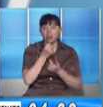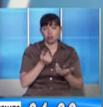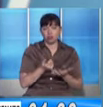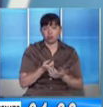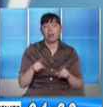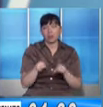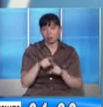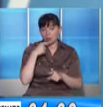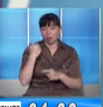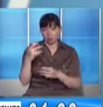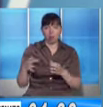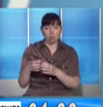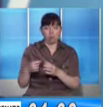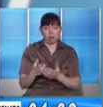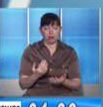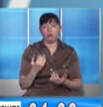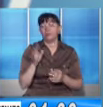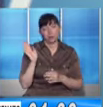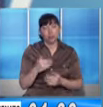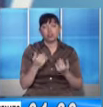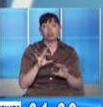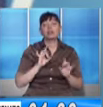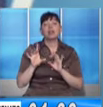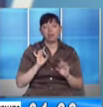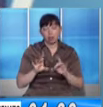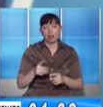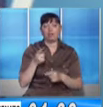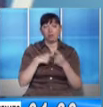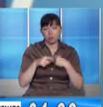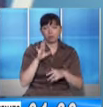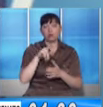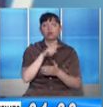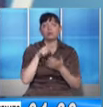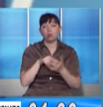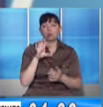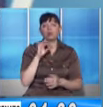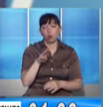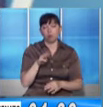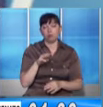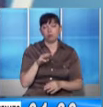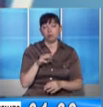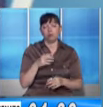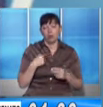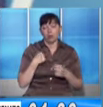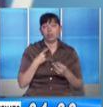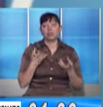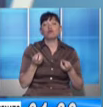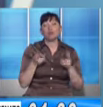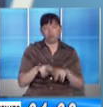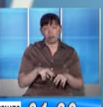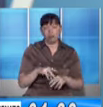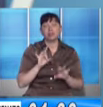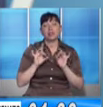și blocul electoral. Luăm publicitate și ne întoarcem după pauză cu întrebările care au rămas de la partenerii